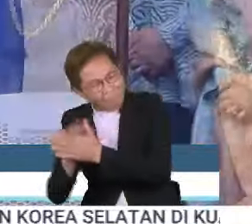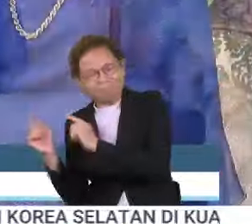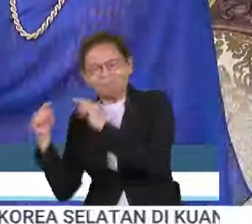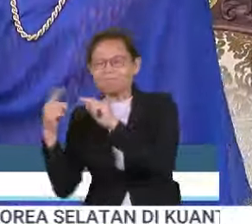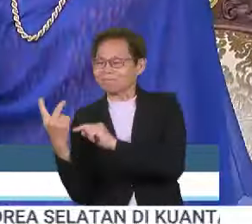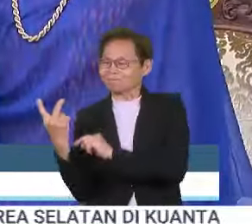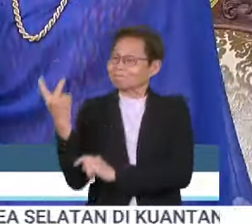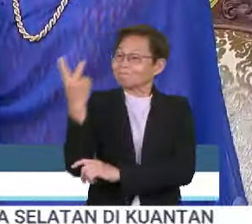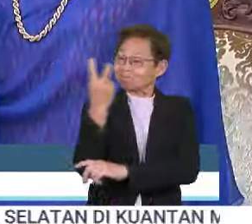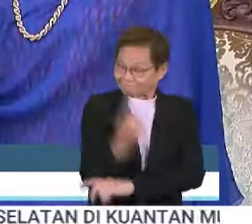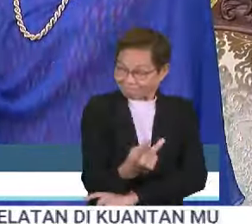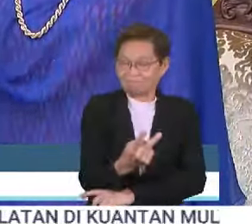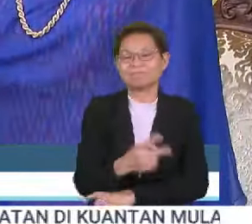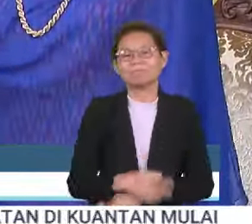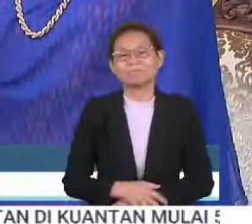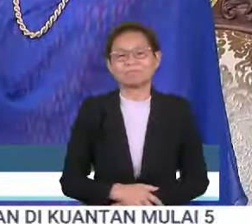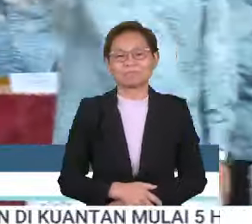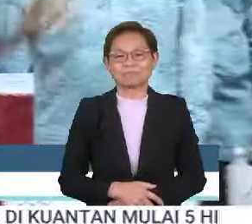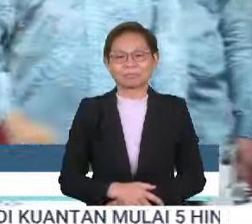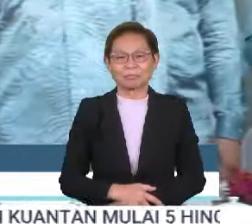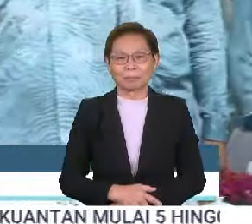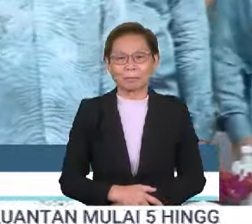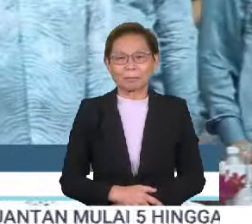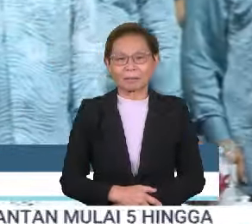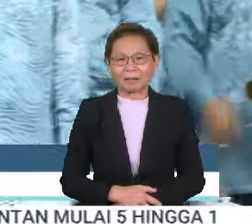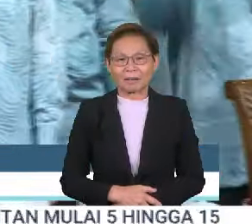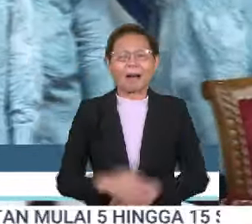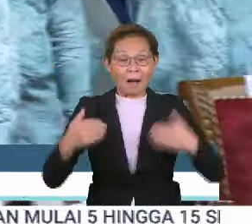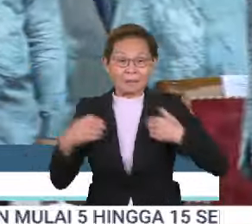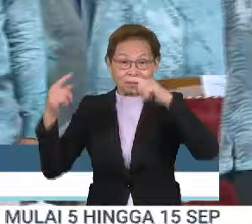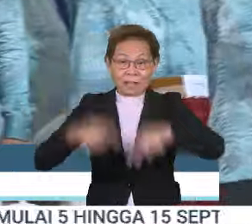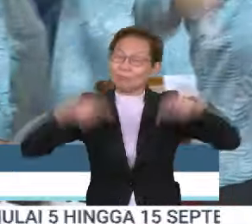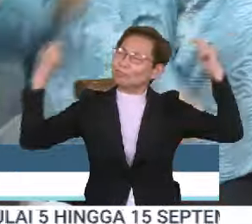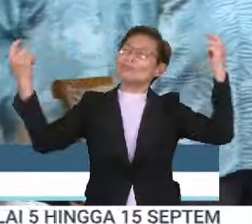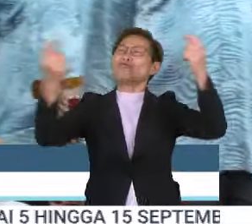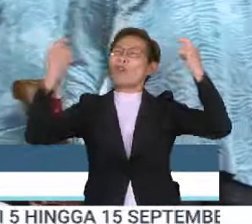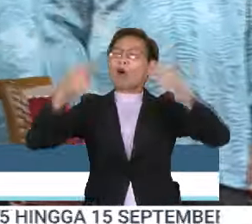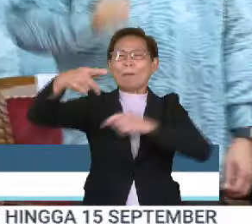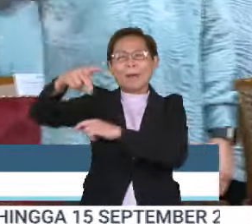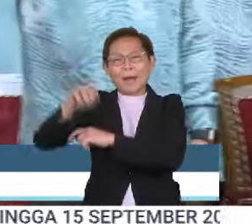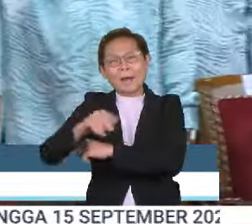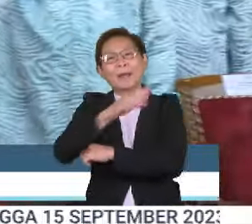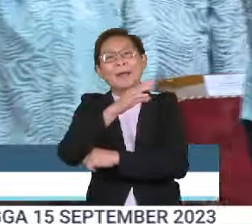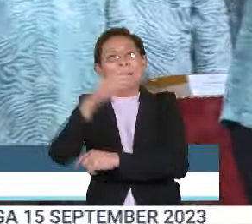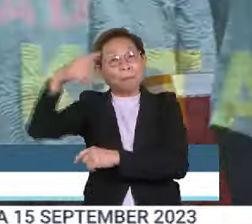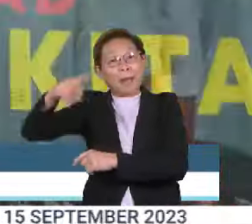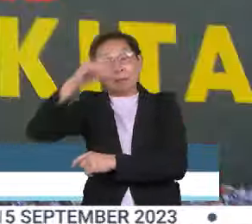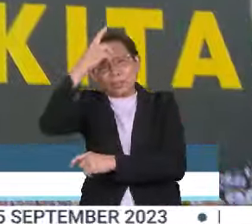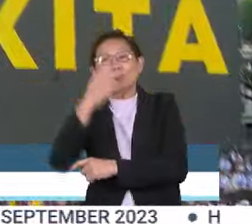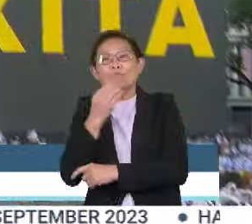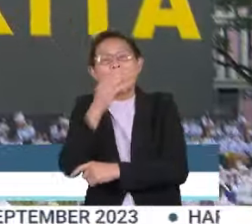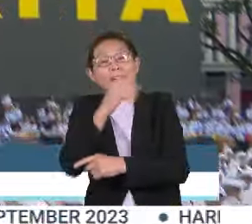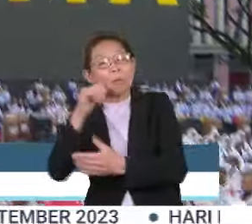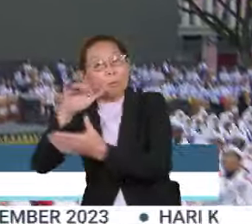Permaisuri Agong Tunku Azizah Aminah Maimunah Iskandaria. Turut hadir ke sambutan ialah Perdana Menteri dan isteri